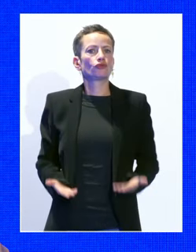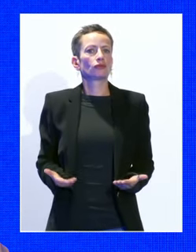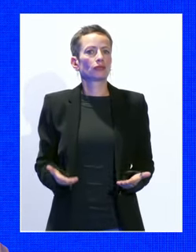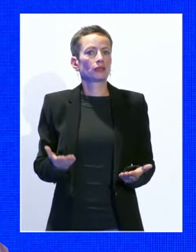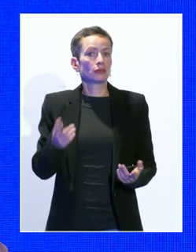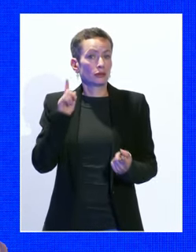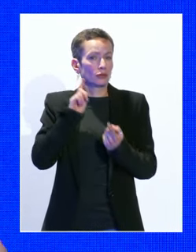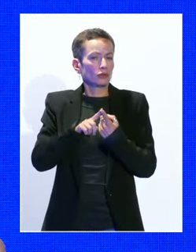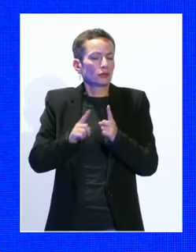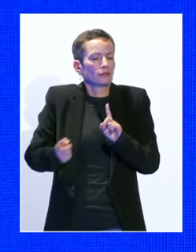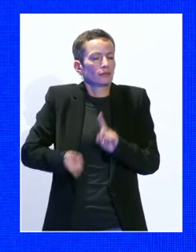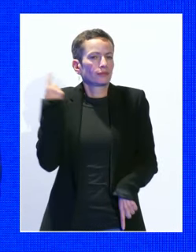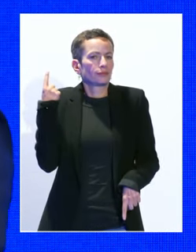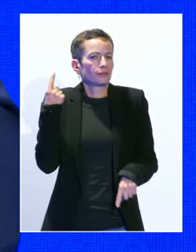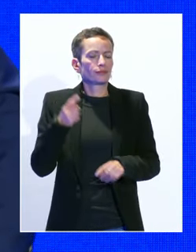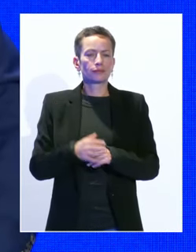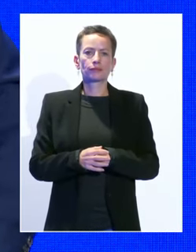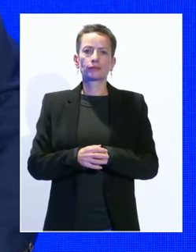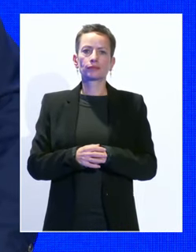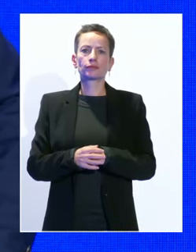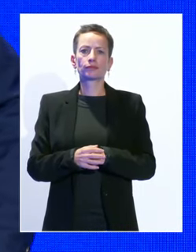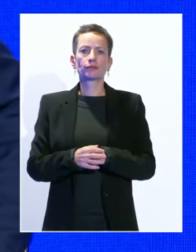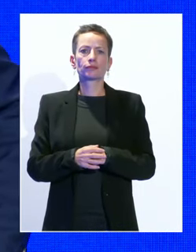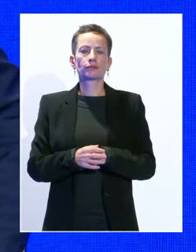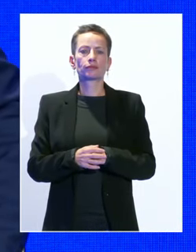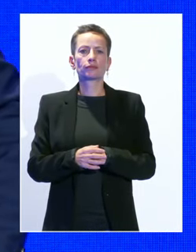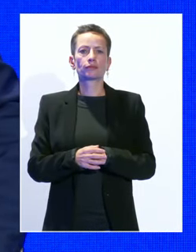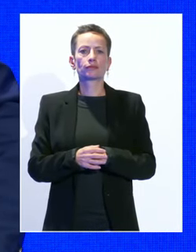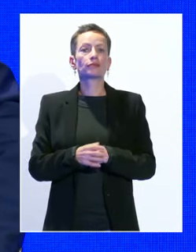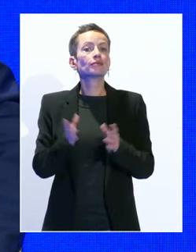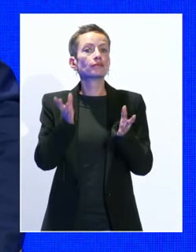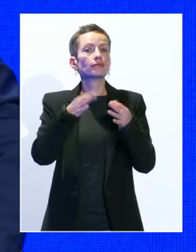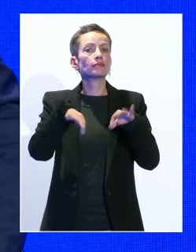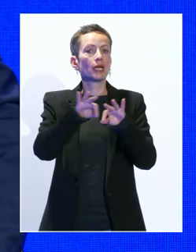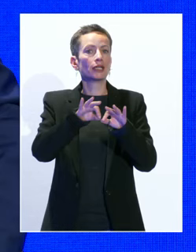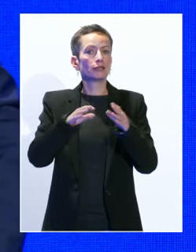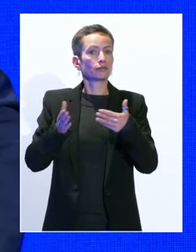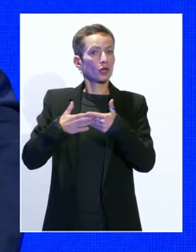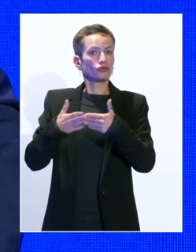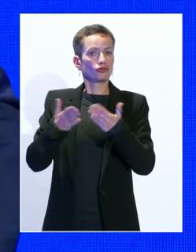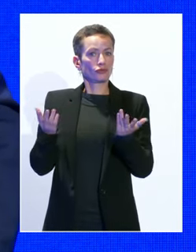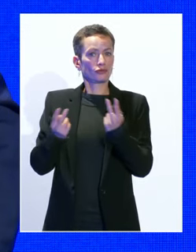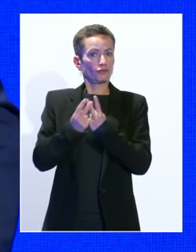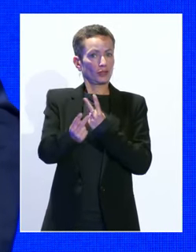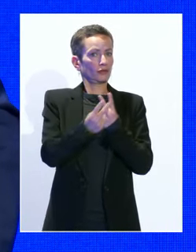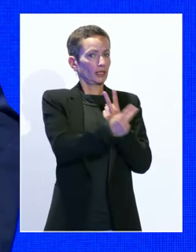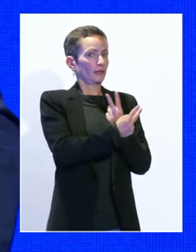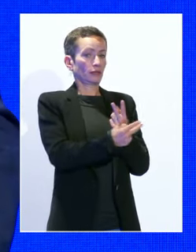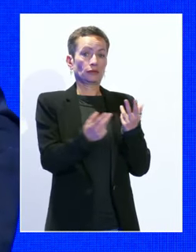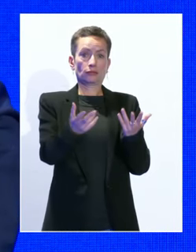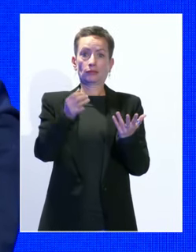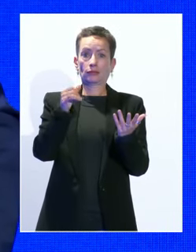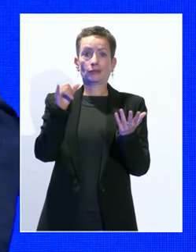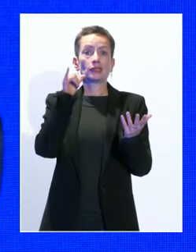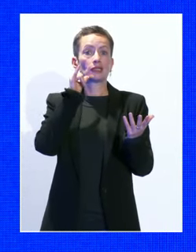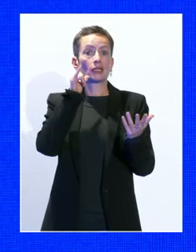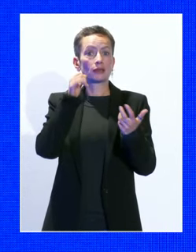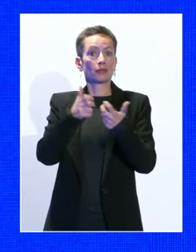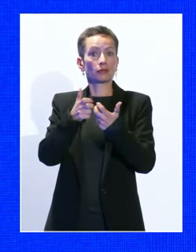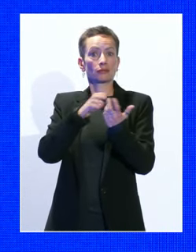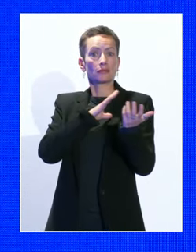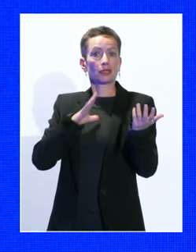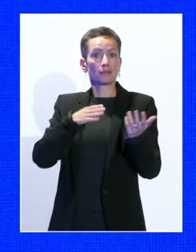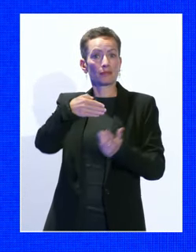est très importante. Je regarde les pays qui sont autour de nous. L'Italie, par exemple. Madame Meloni,